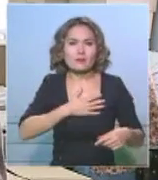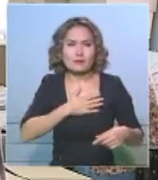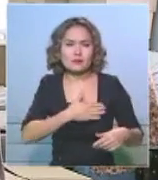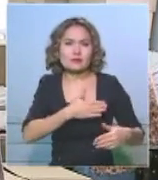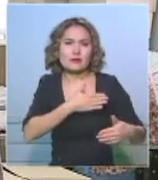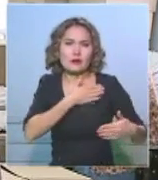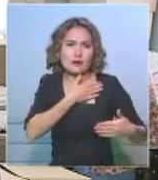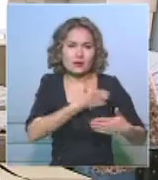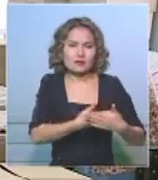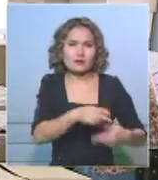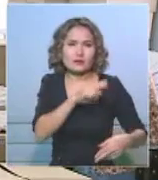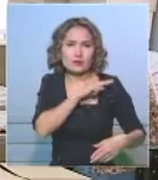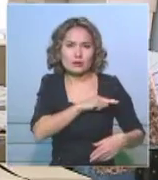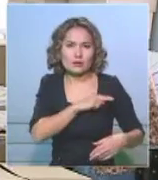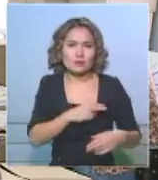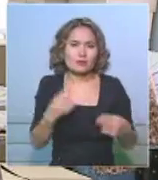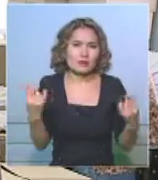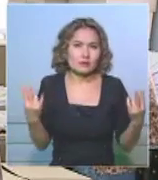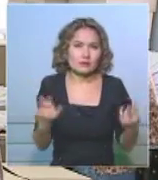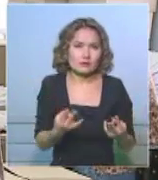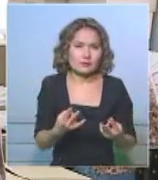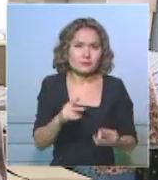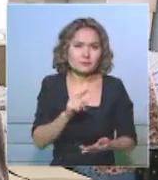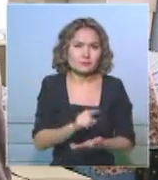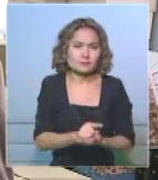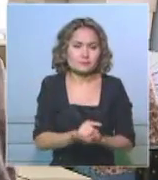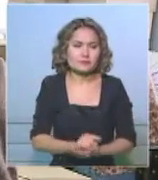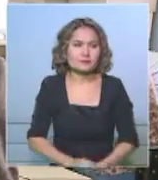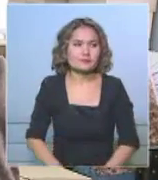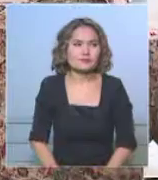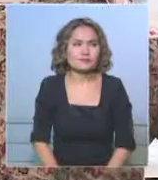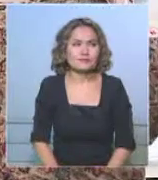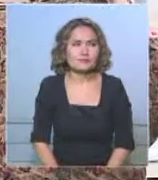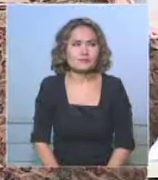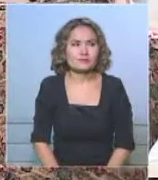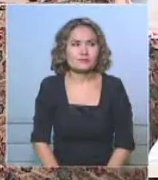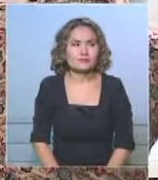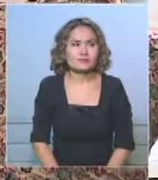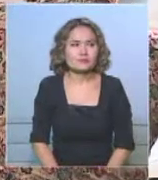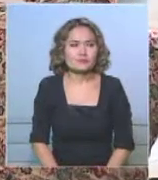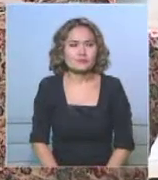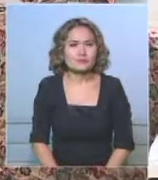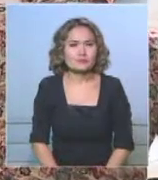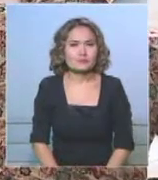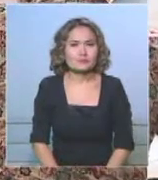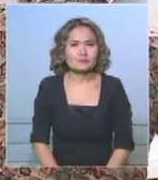өзінше заман табылына түсінетін депутаттар келеді деп өзім есептеймін.